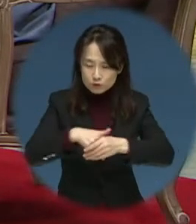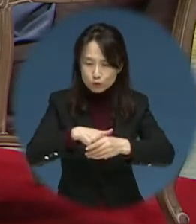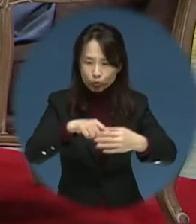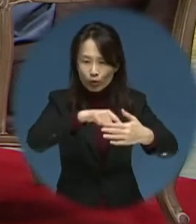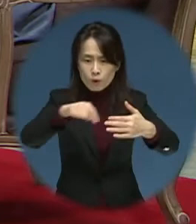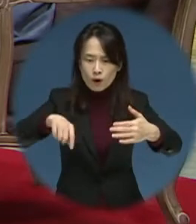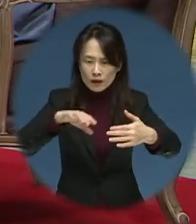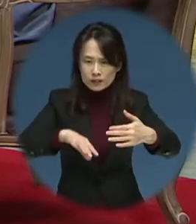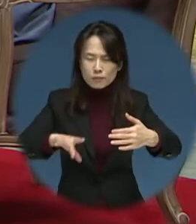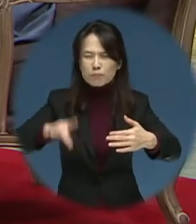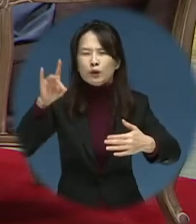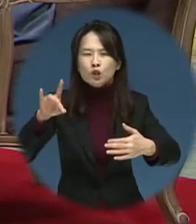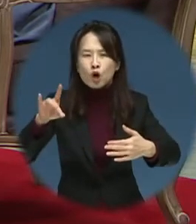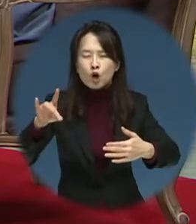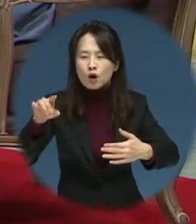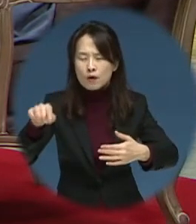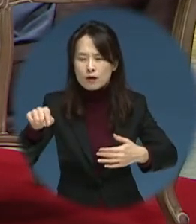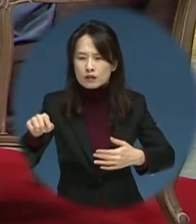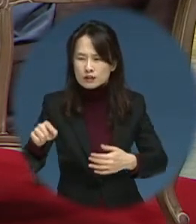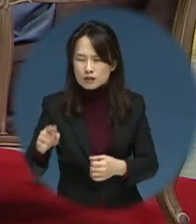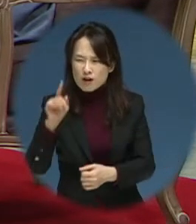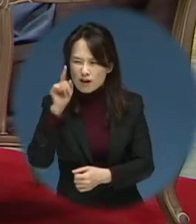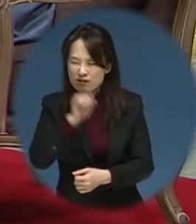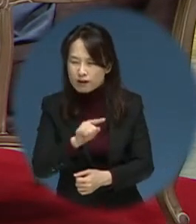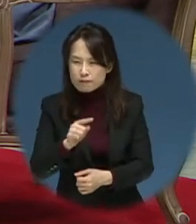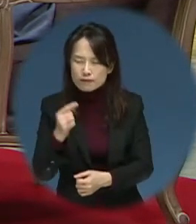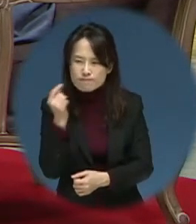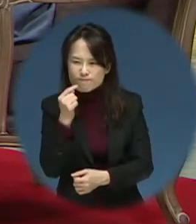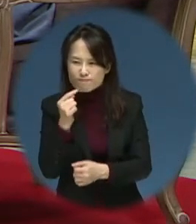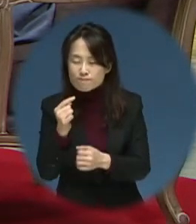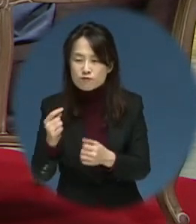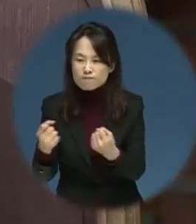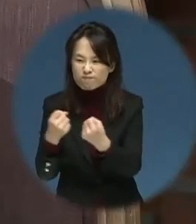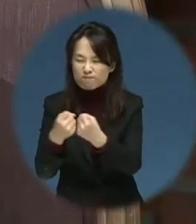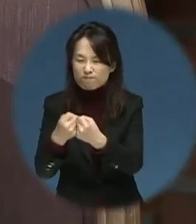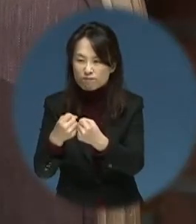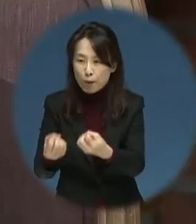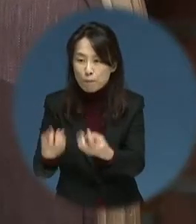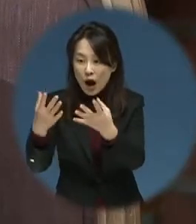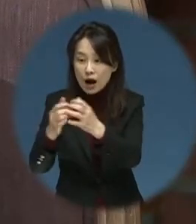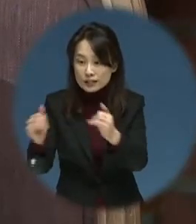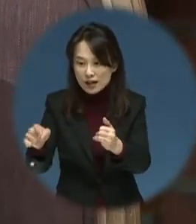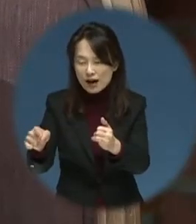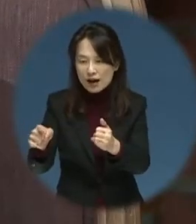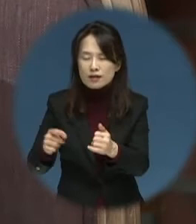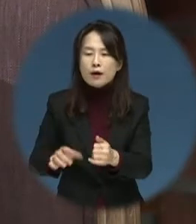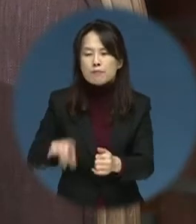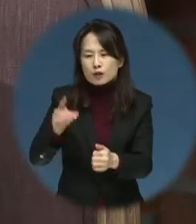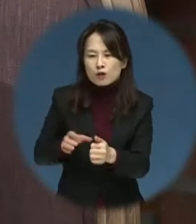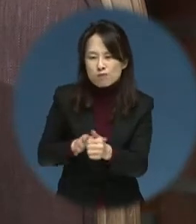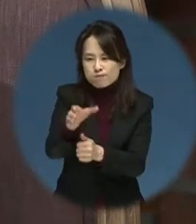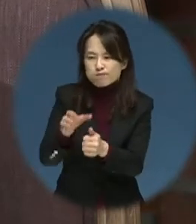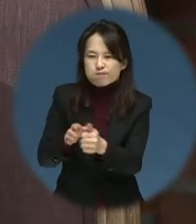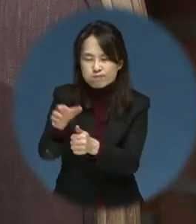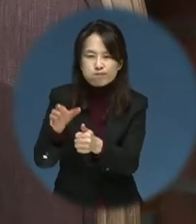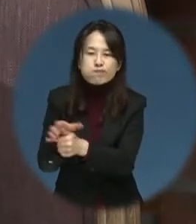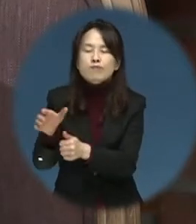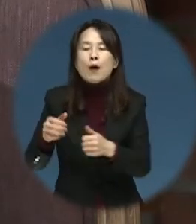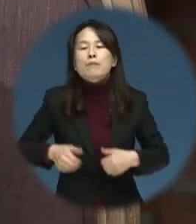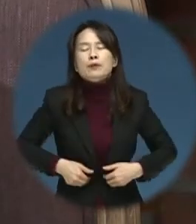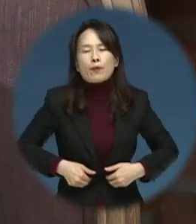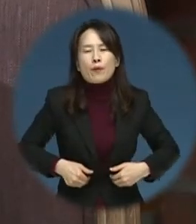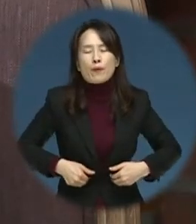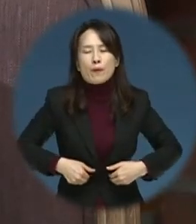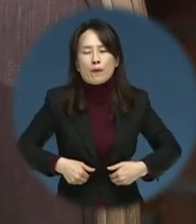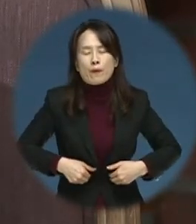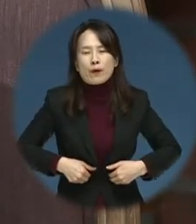좀 제거하는 모습을 보여야지. 그래야죠. 예. 왜 이제 스고의 대테러 전쟁에만 의존하는가? 그렇죠. 내부적인 지금 자성이